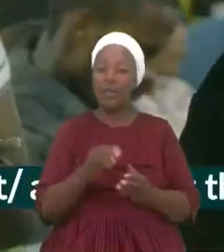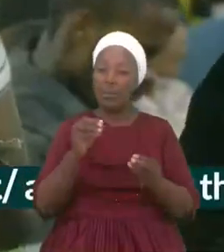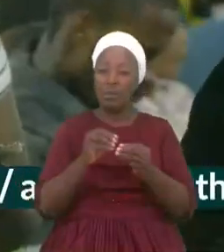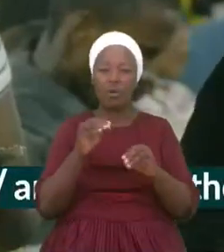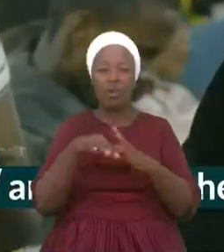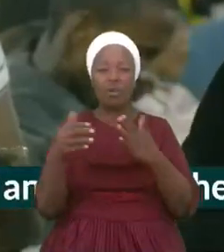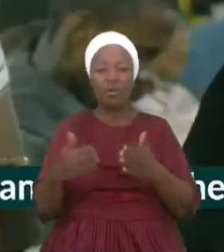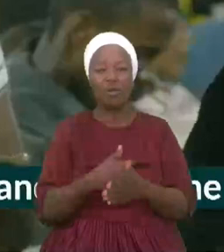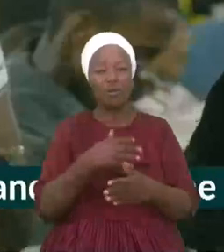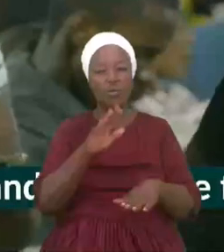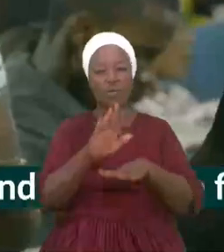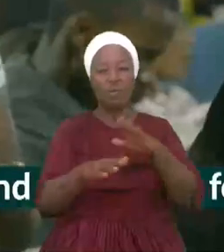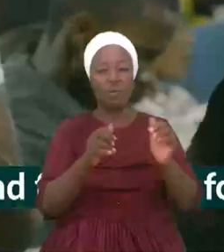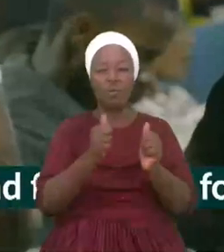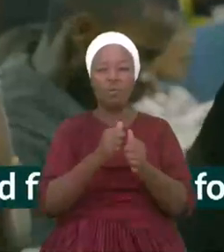le formulaire